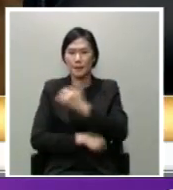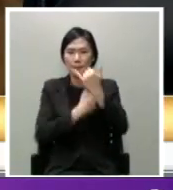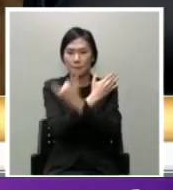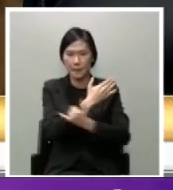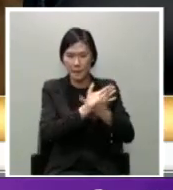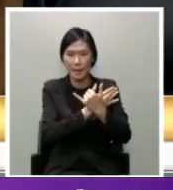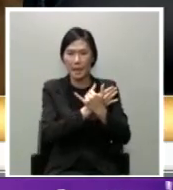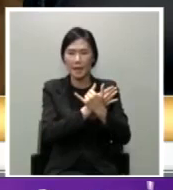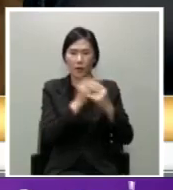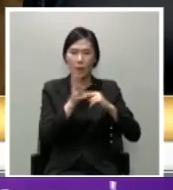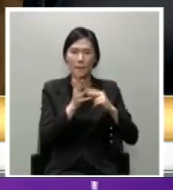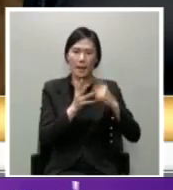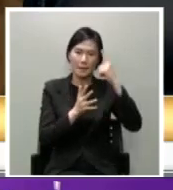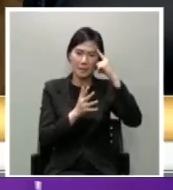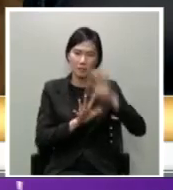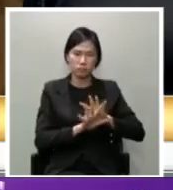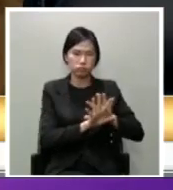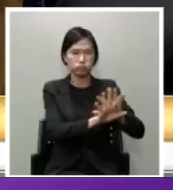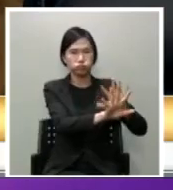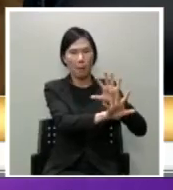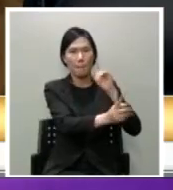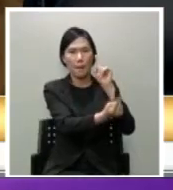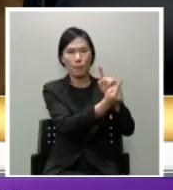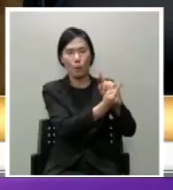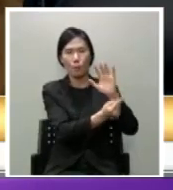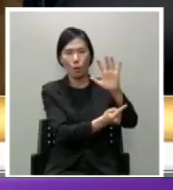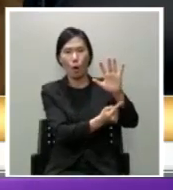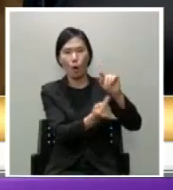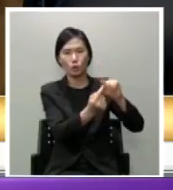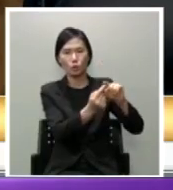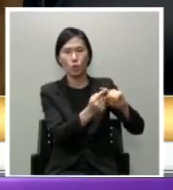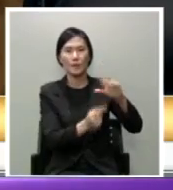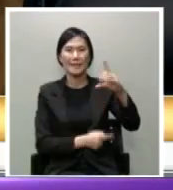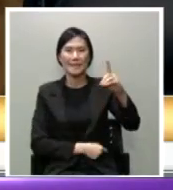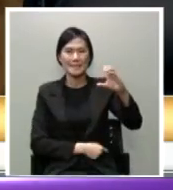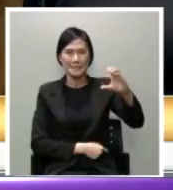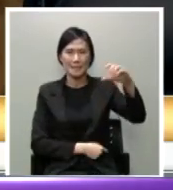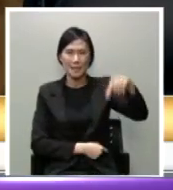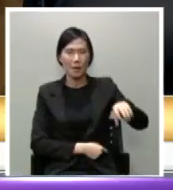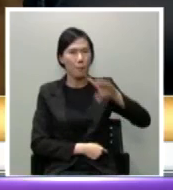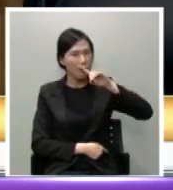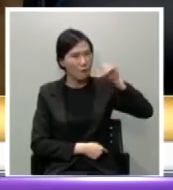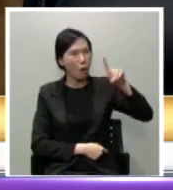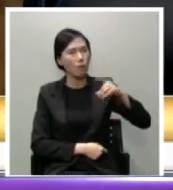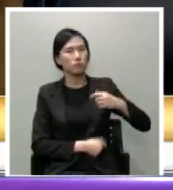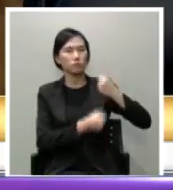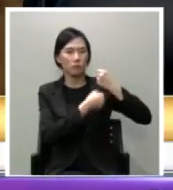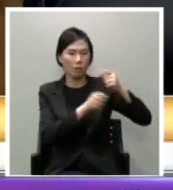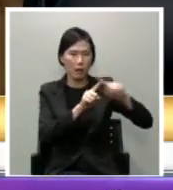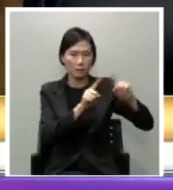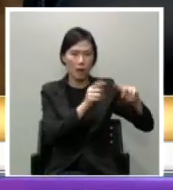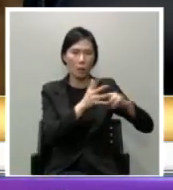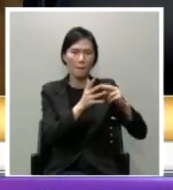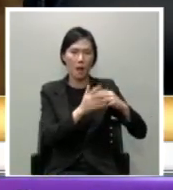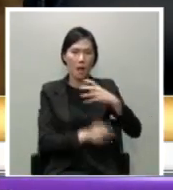พาะฟิลิปบอริสยกขบวนไปพบเอกอัครราชทูตไทยประจำกรุงวอชิงตันดีซีร้องเรียนในเรื่องนี้ทูตก็ตกใจร